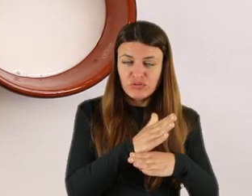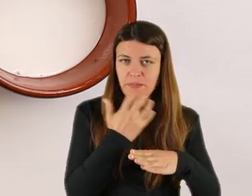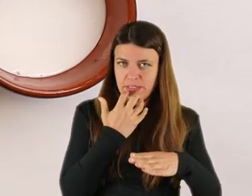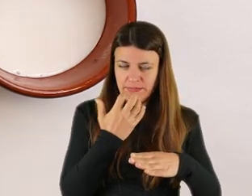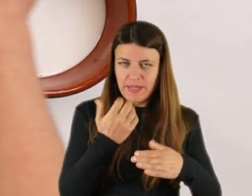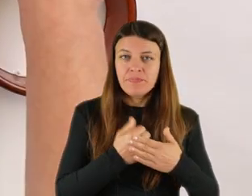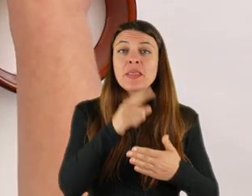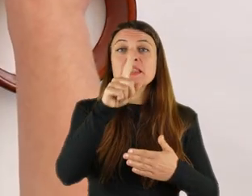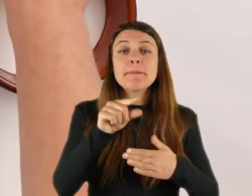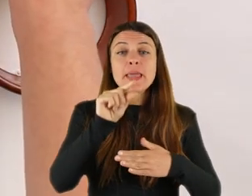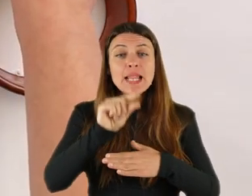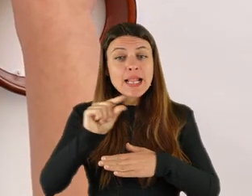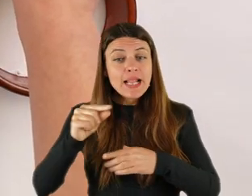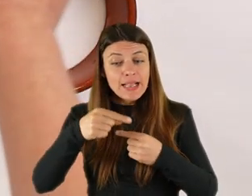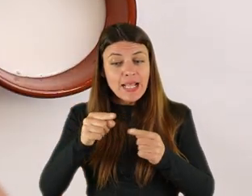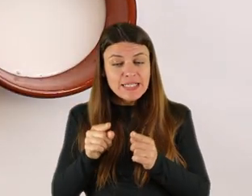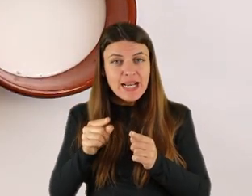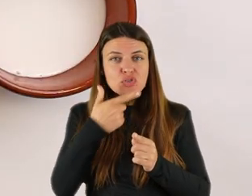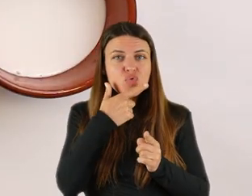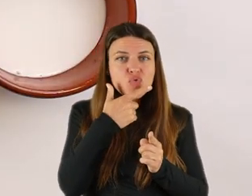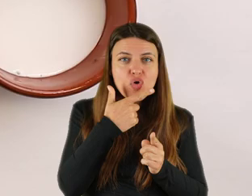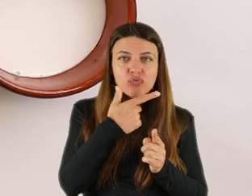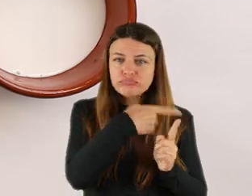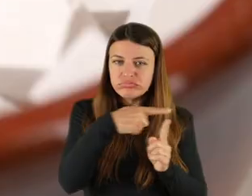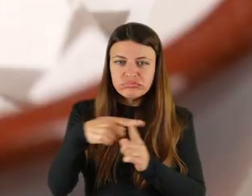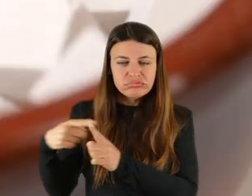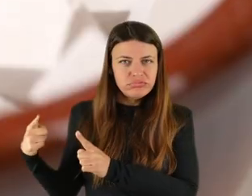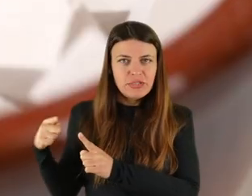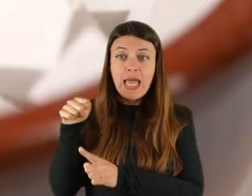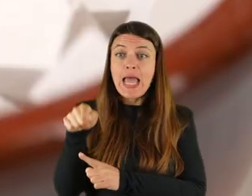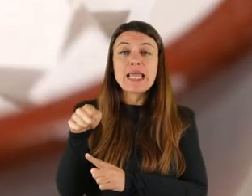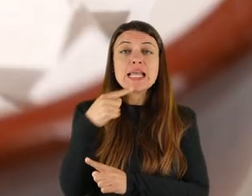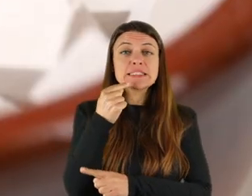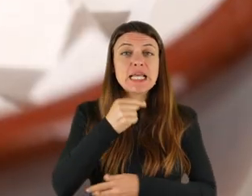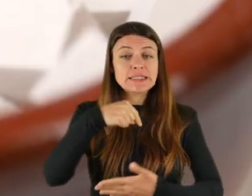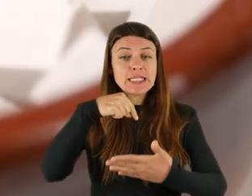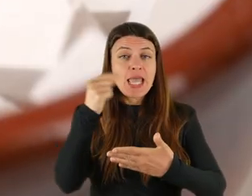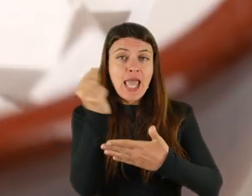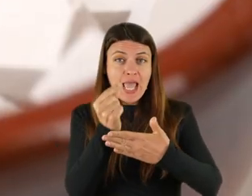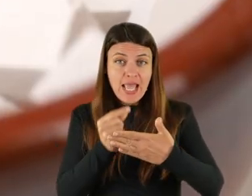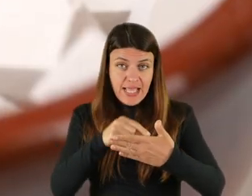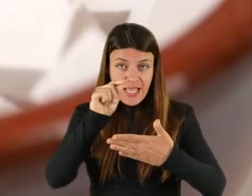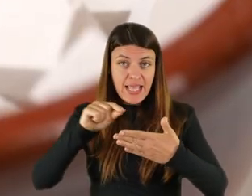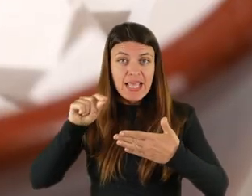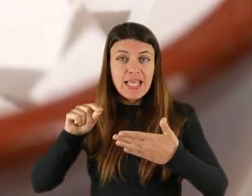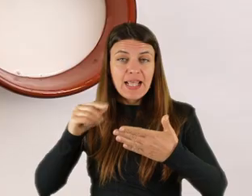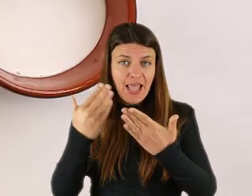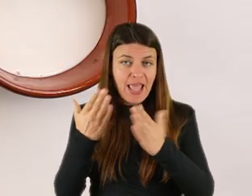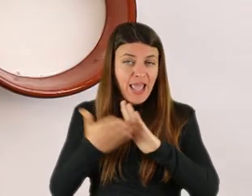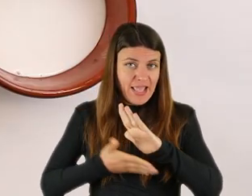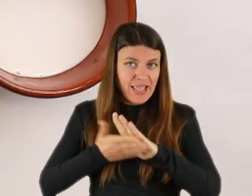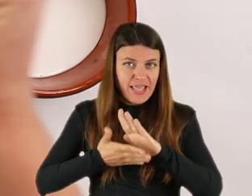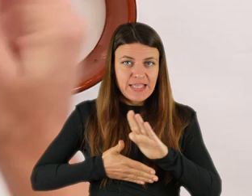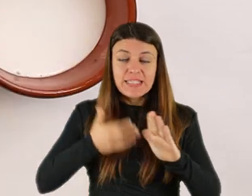Necessitarem tesseles de diferents colors. Aquestes tesseles estan fetes de guix. Si us les voleu fer a casa vostra, podeu agafar els guixos